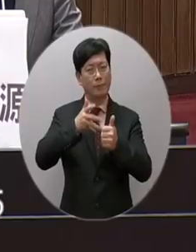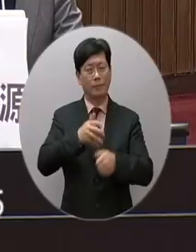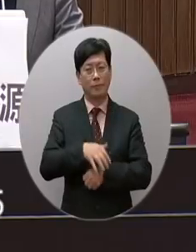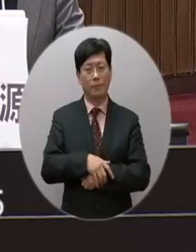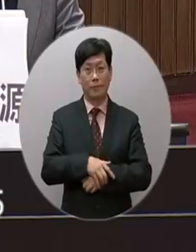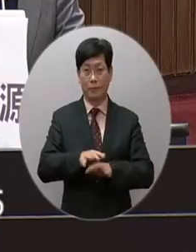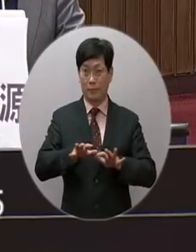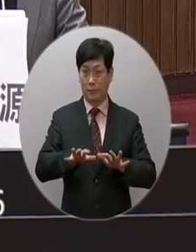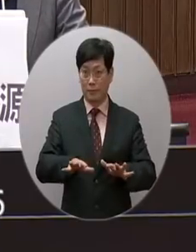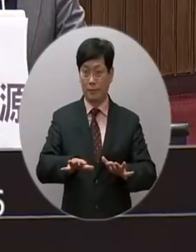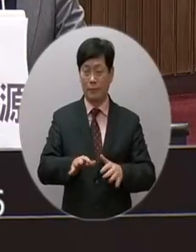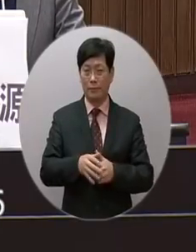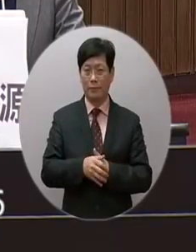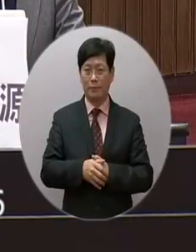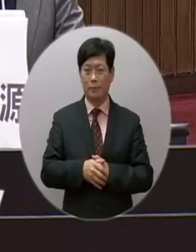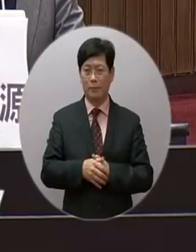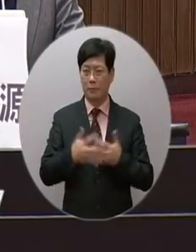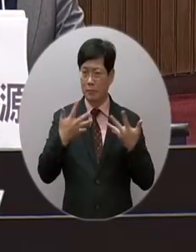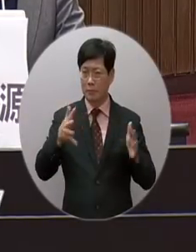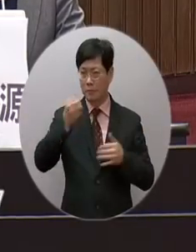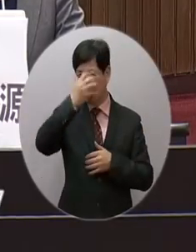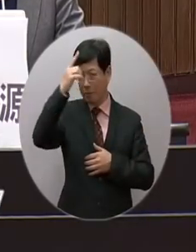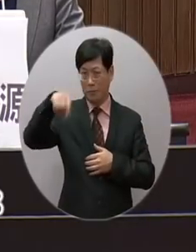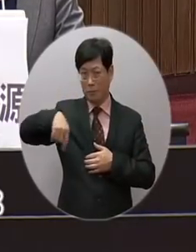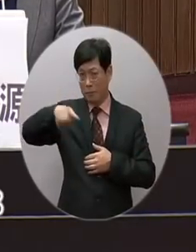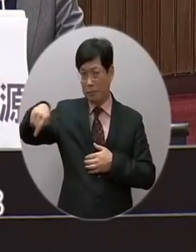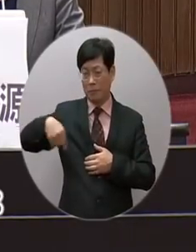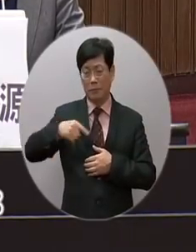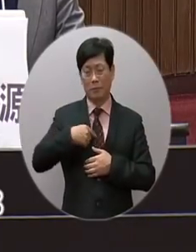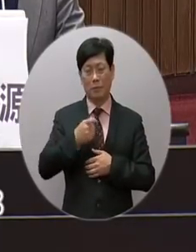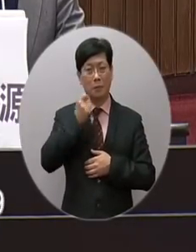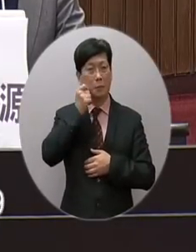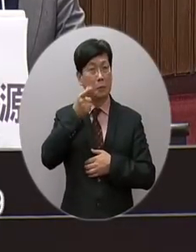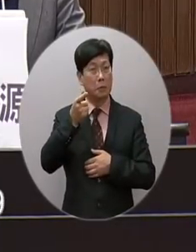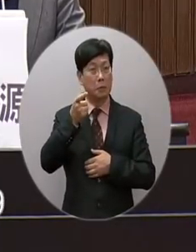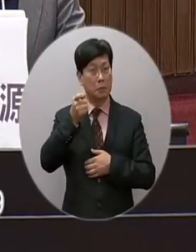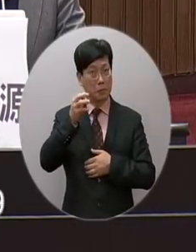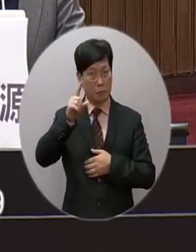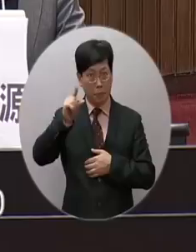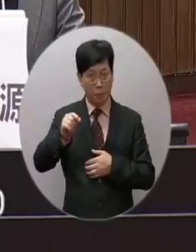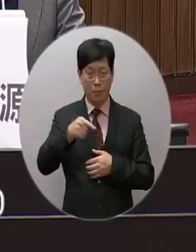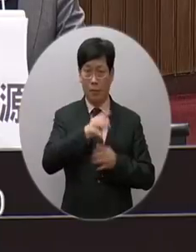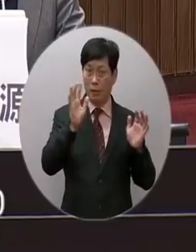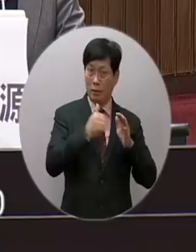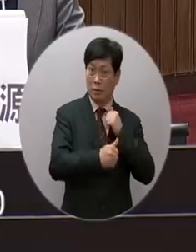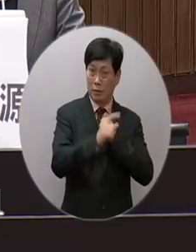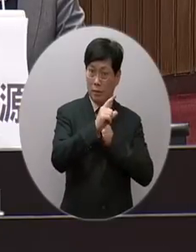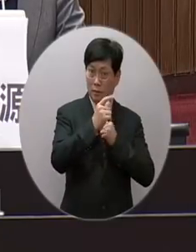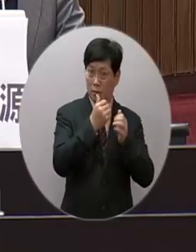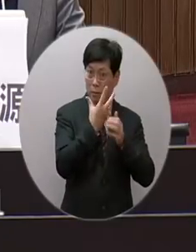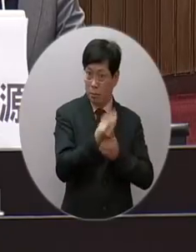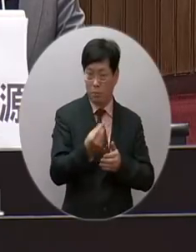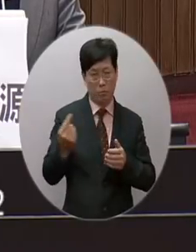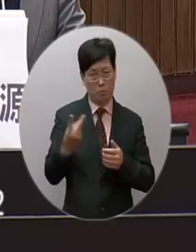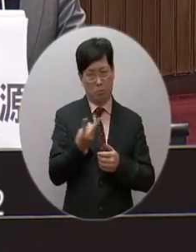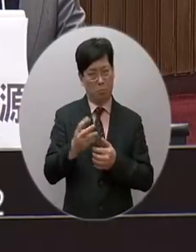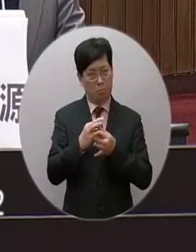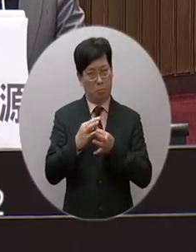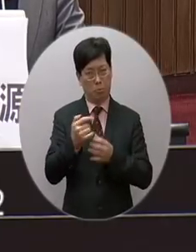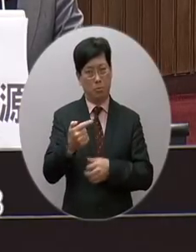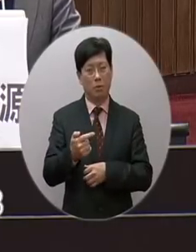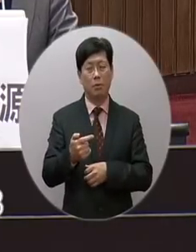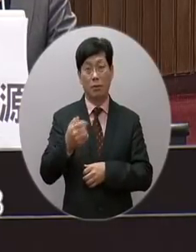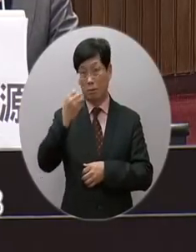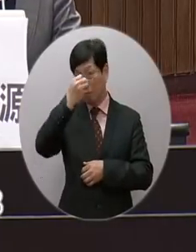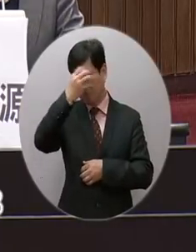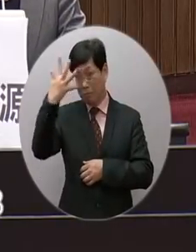说以目前为止，其实很多年轻人低薪的这个问题跟少子化其实是息息相关的。好，那年